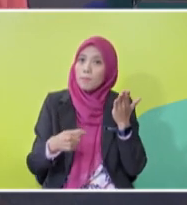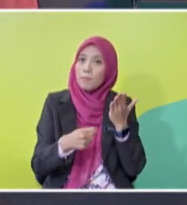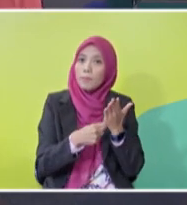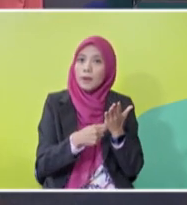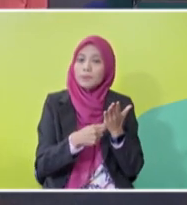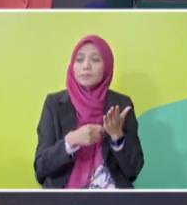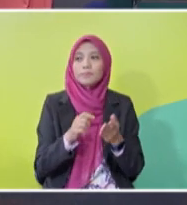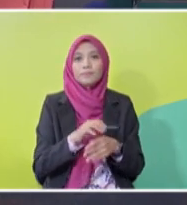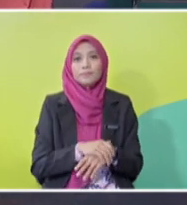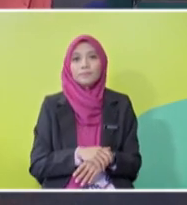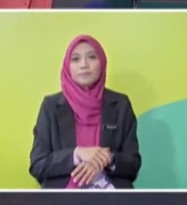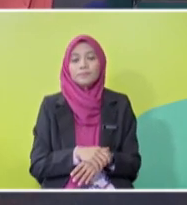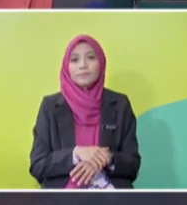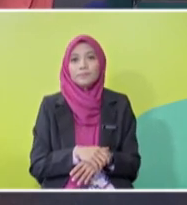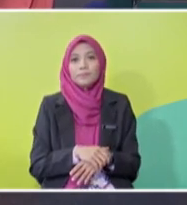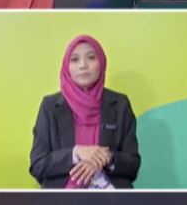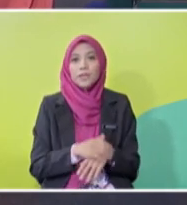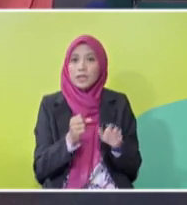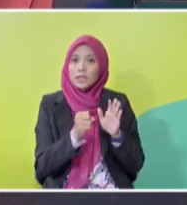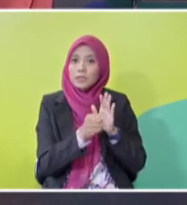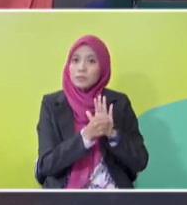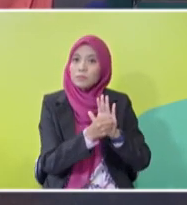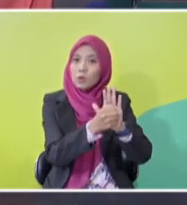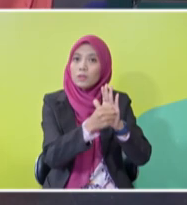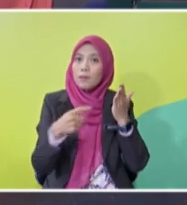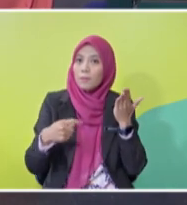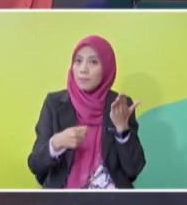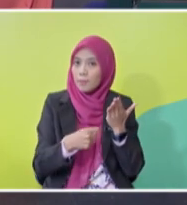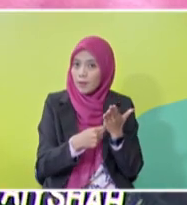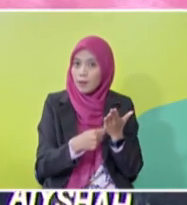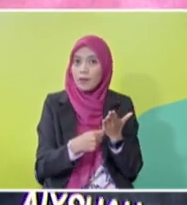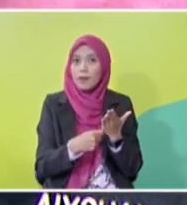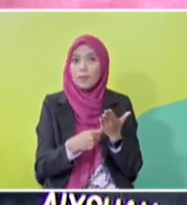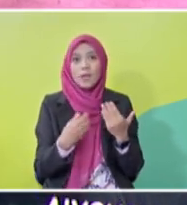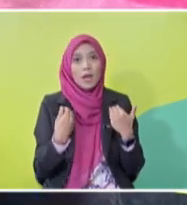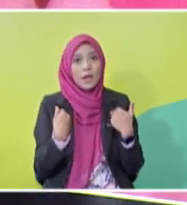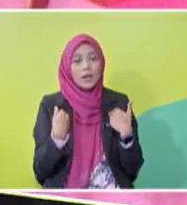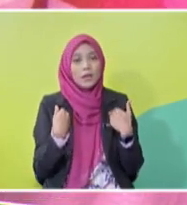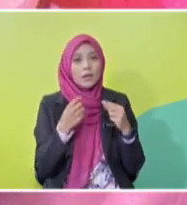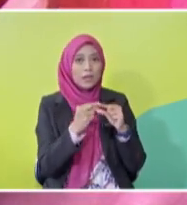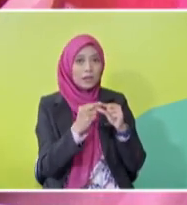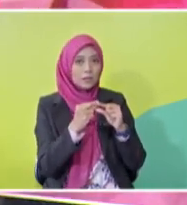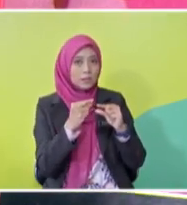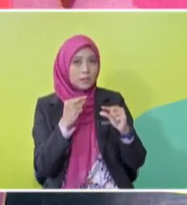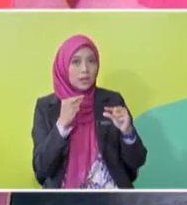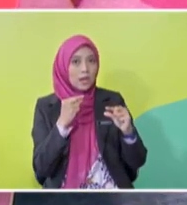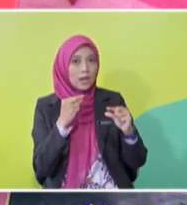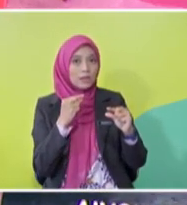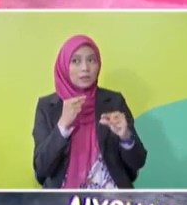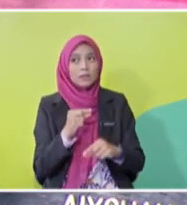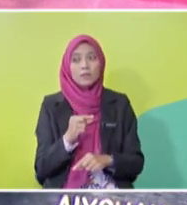ini simbol tambah simbol tambah nih Aduh garisan ada garis yang tegak